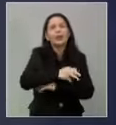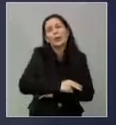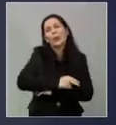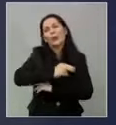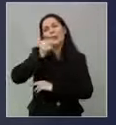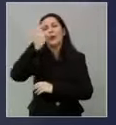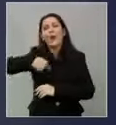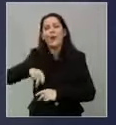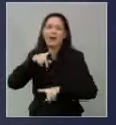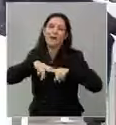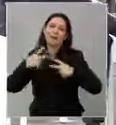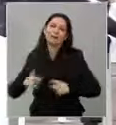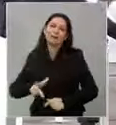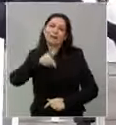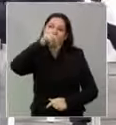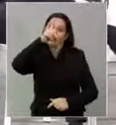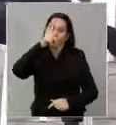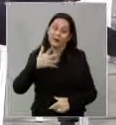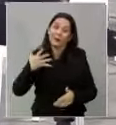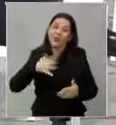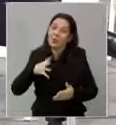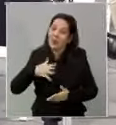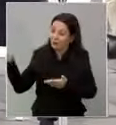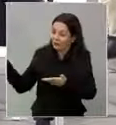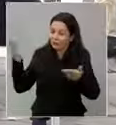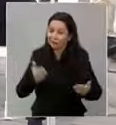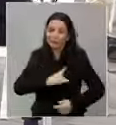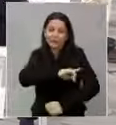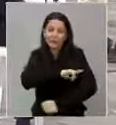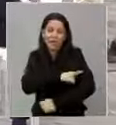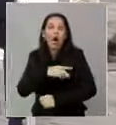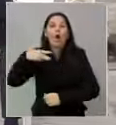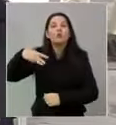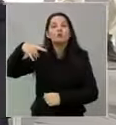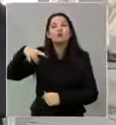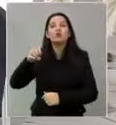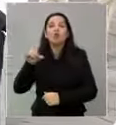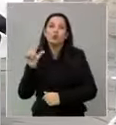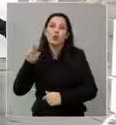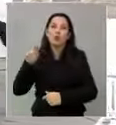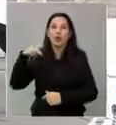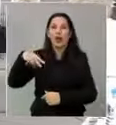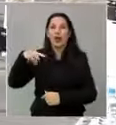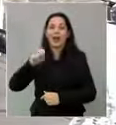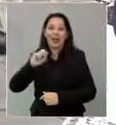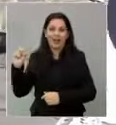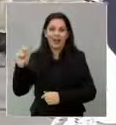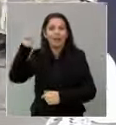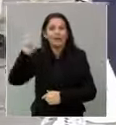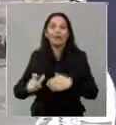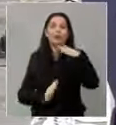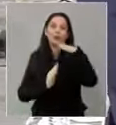περήφανους διαρκώς. Καλώ λοιπόν στο stage τον δόκτορα Άλμπερτ Μπουρλά, πρόεδρο και διευθύνοντα σύμβουλο της